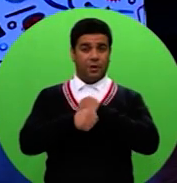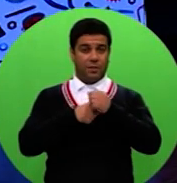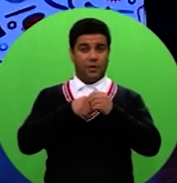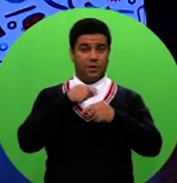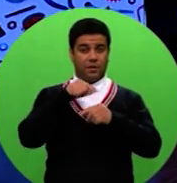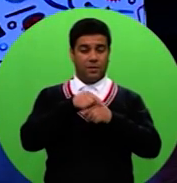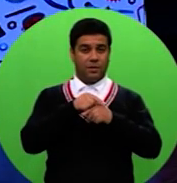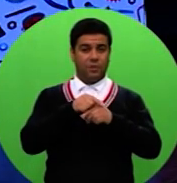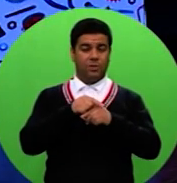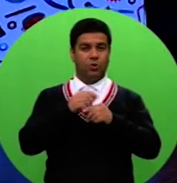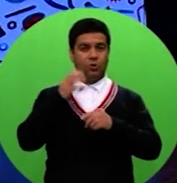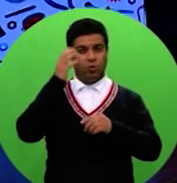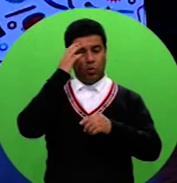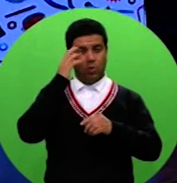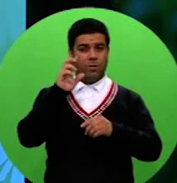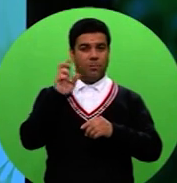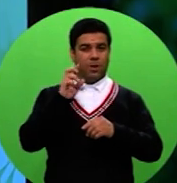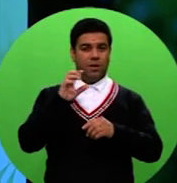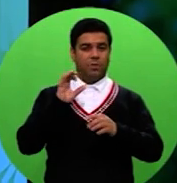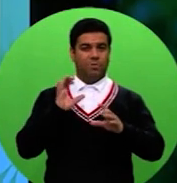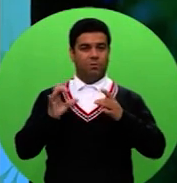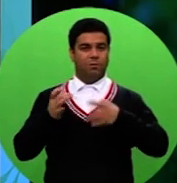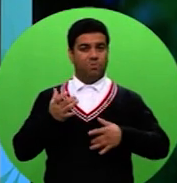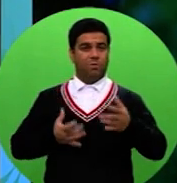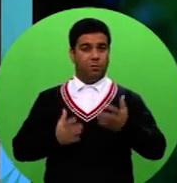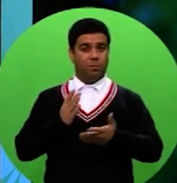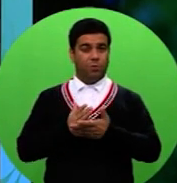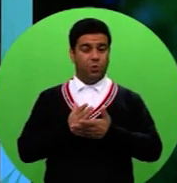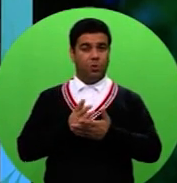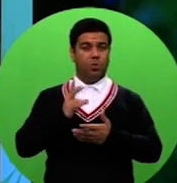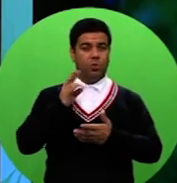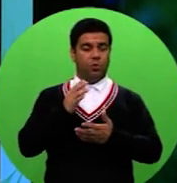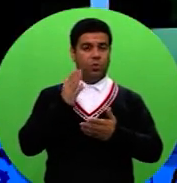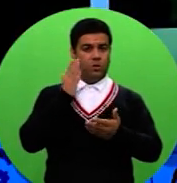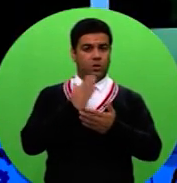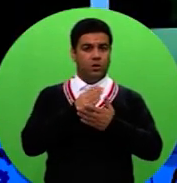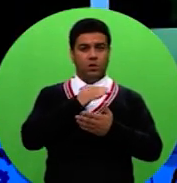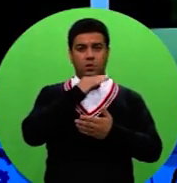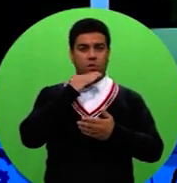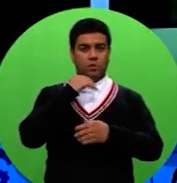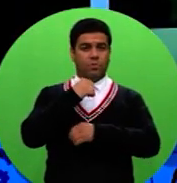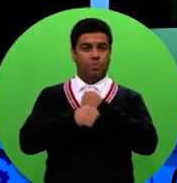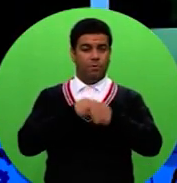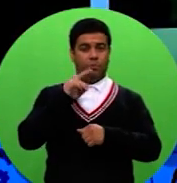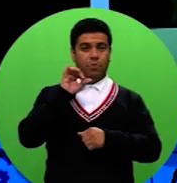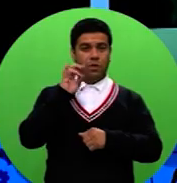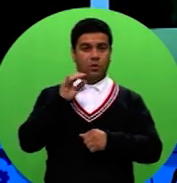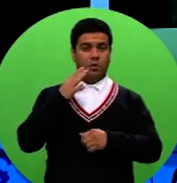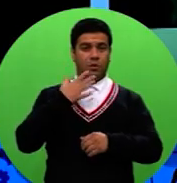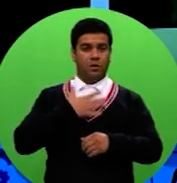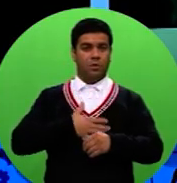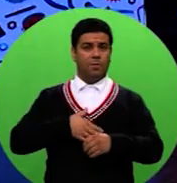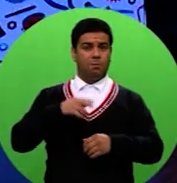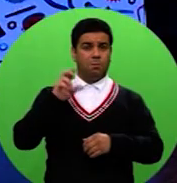Традиционно считается, что панда имеет черно-белую окраску. Но существуют редкие панды, у которых